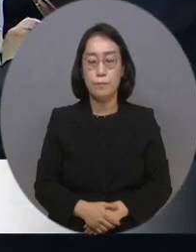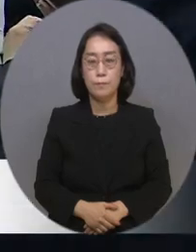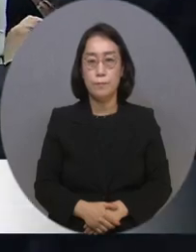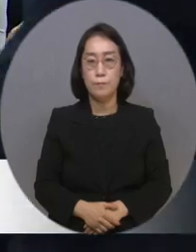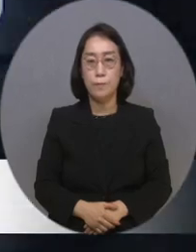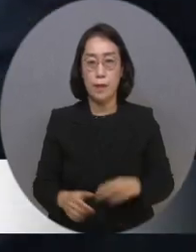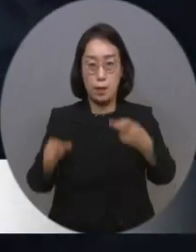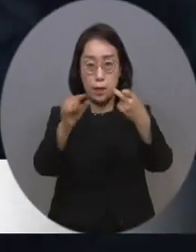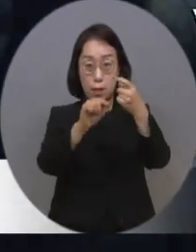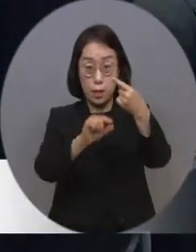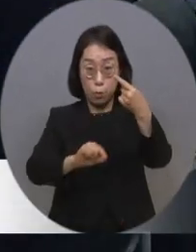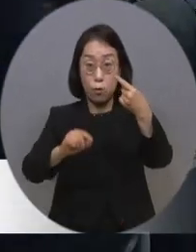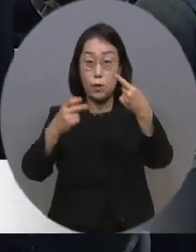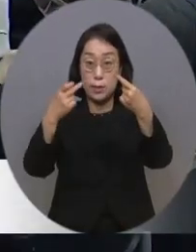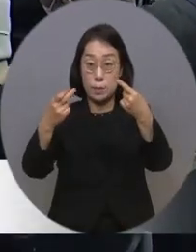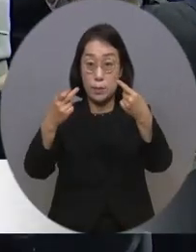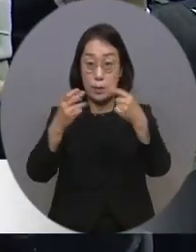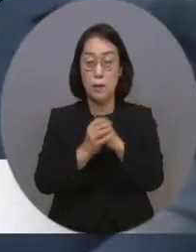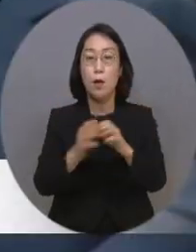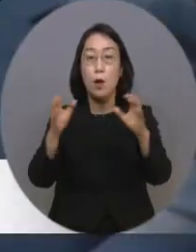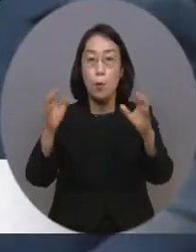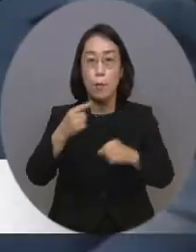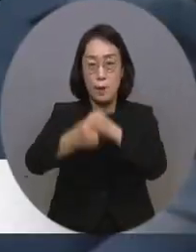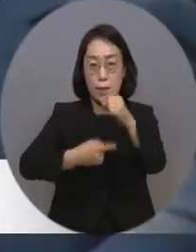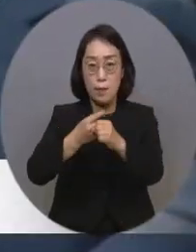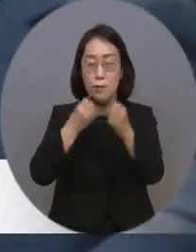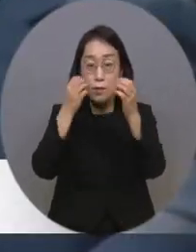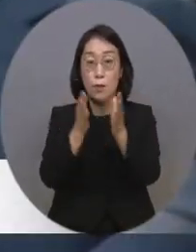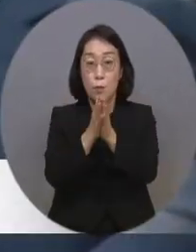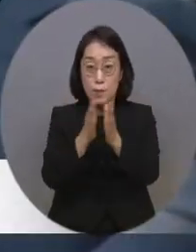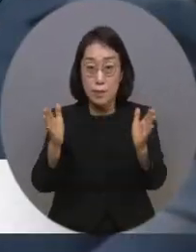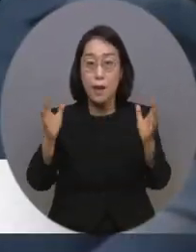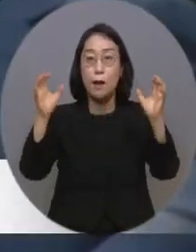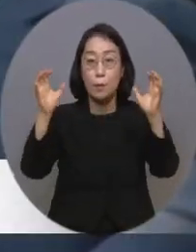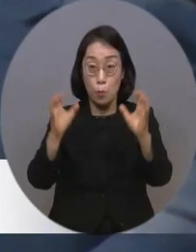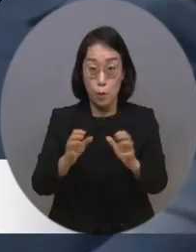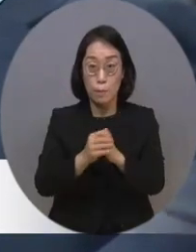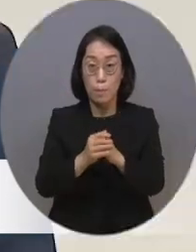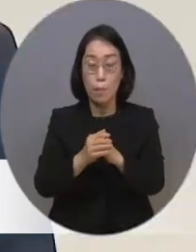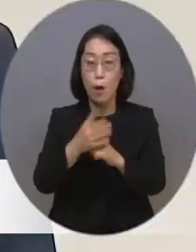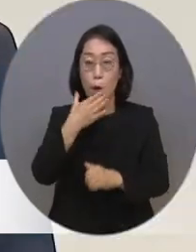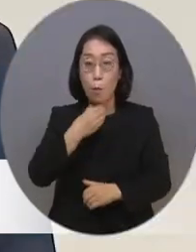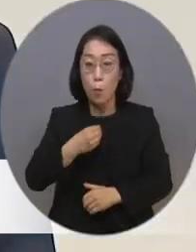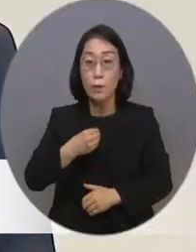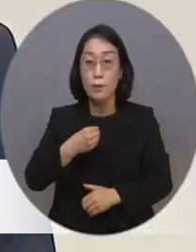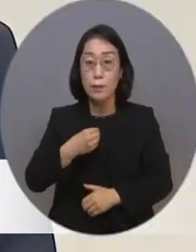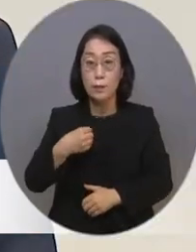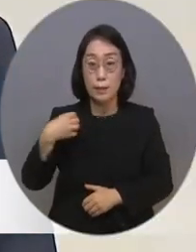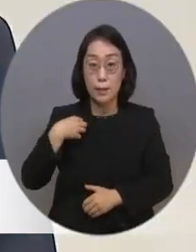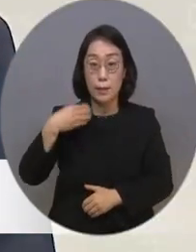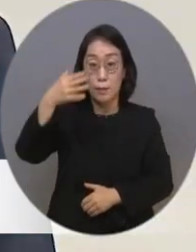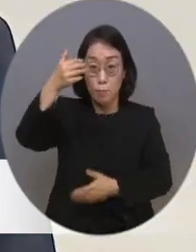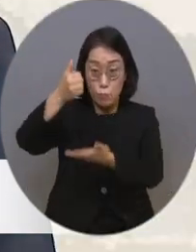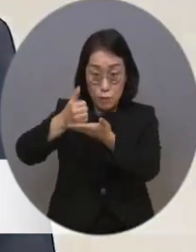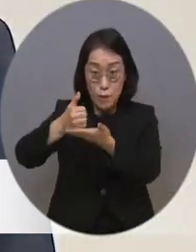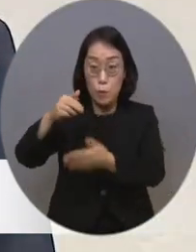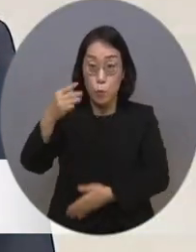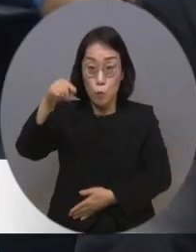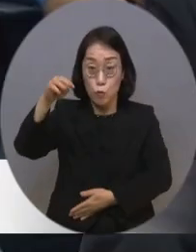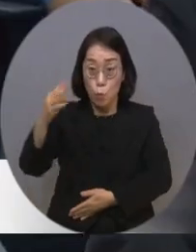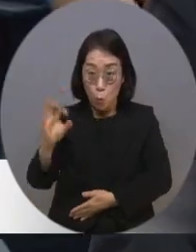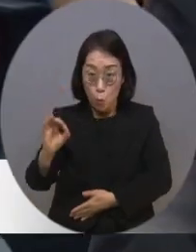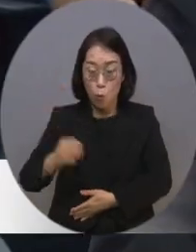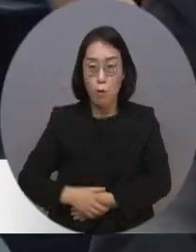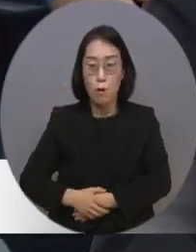지난 12일 열린 사회복지계 신년 인사회 현장. 이날 보건복지부 조규홍 장관은 사회복지계